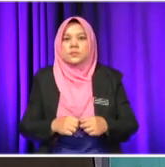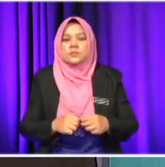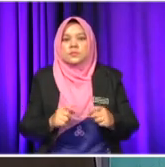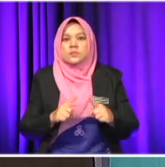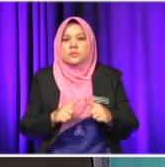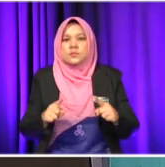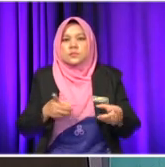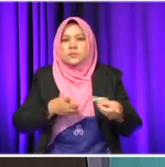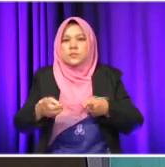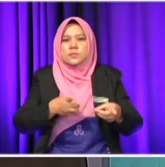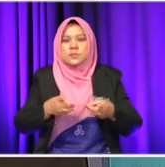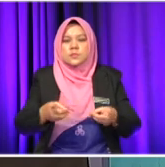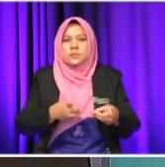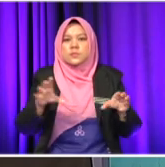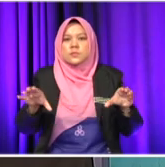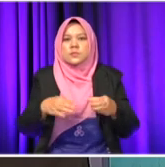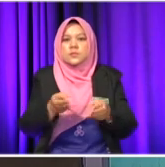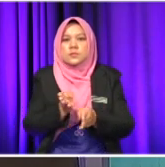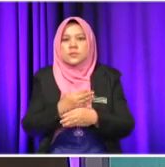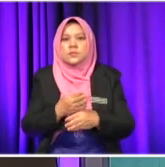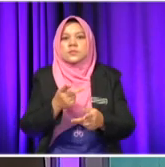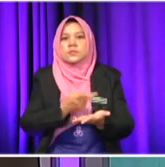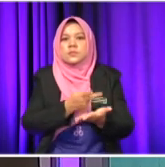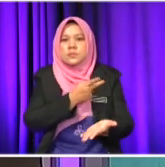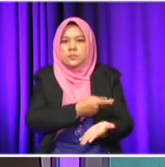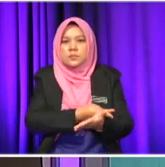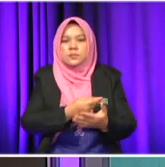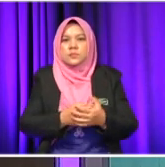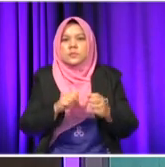disiplinkan dengan diri kamu buat dalam bentuk karangan